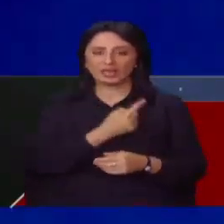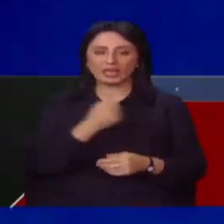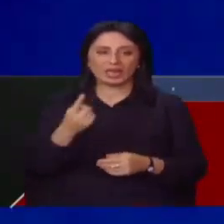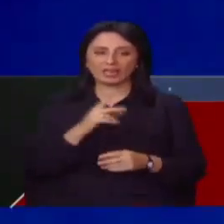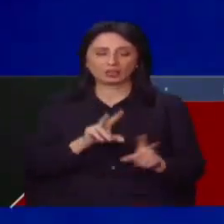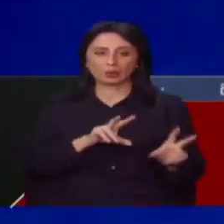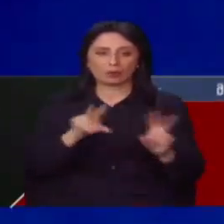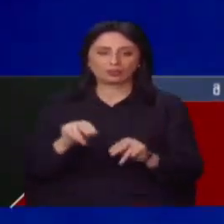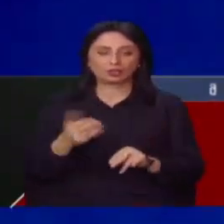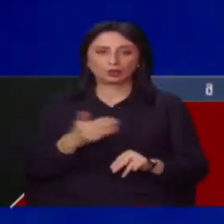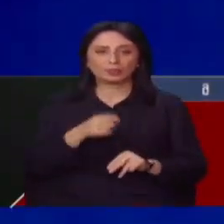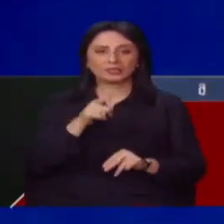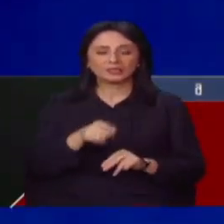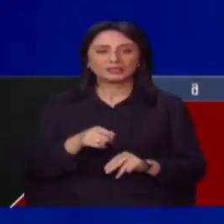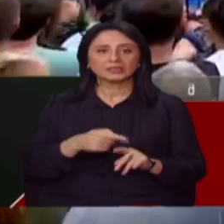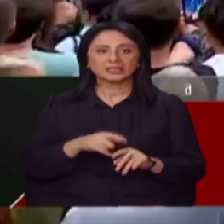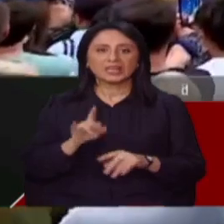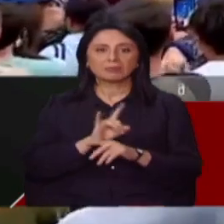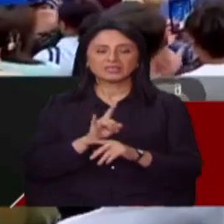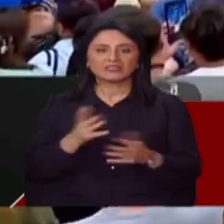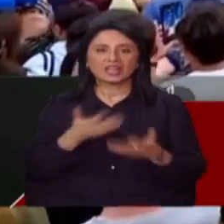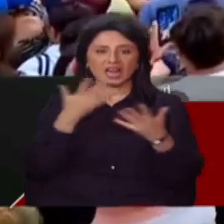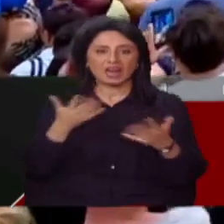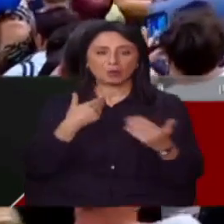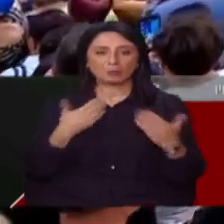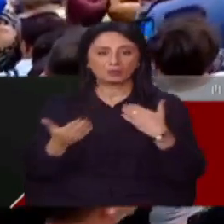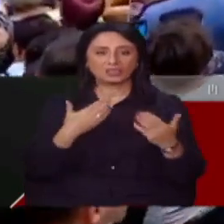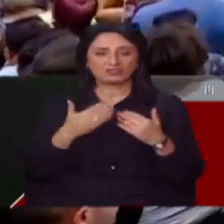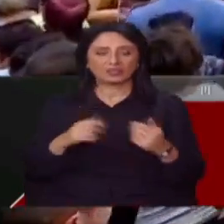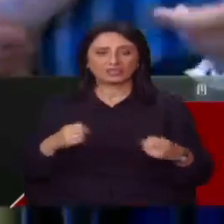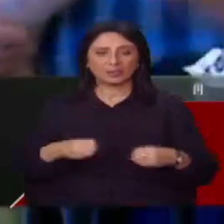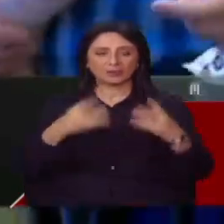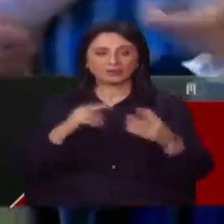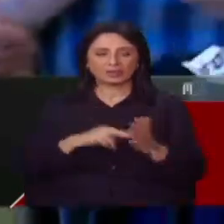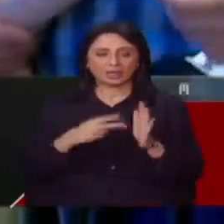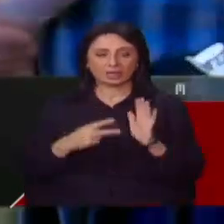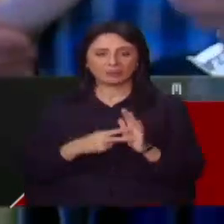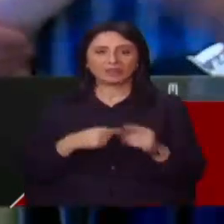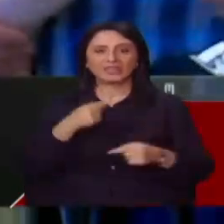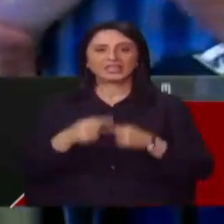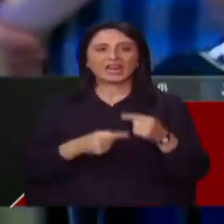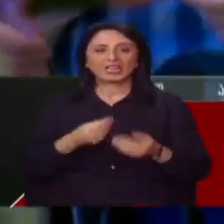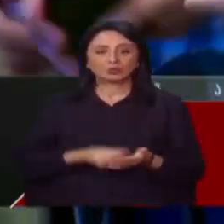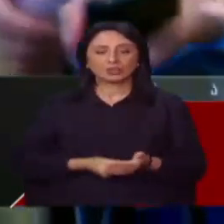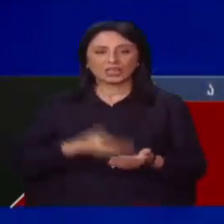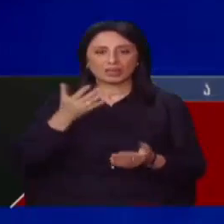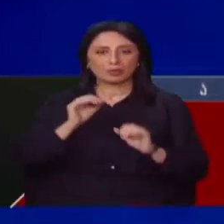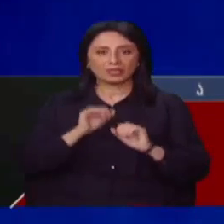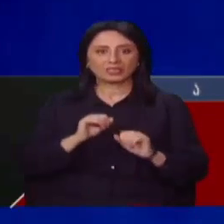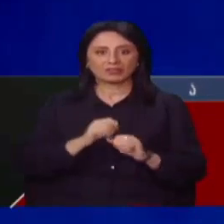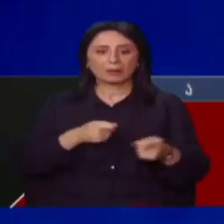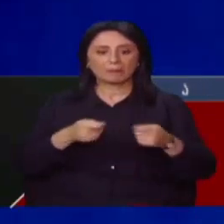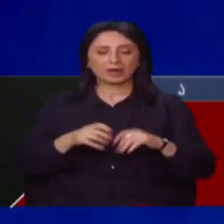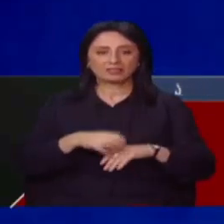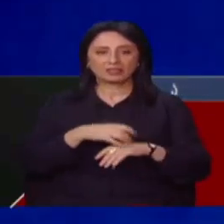ერთადერთი დაპირება, რომლითაც ის ფსევდოლიბერალურ მიდგომებთან დაპირისპირებას გეგმავს. ტრადიციული ღირებულებების დაცვა